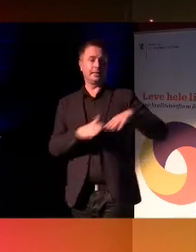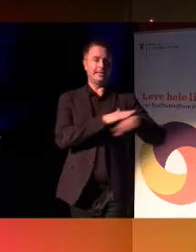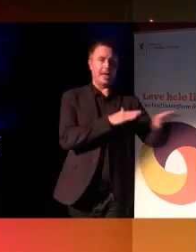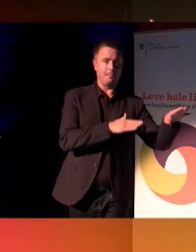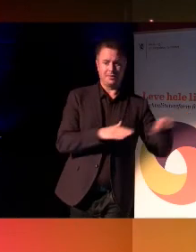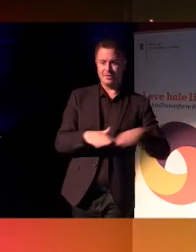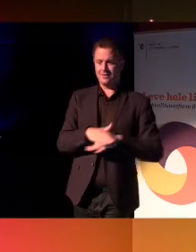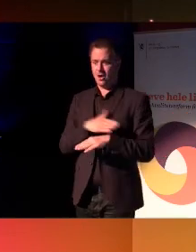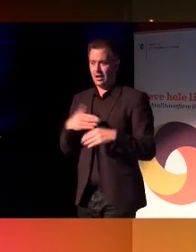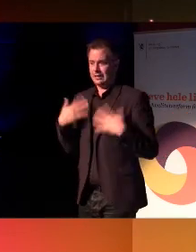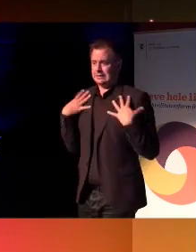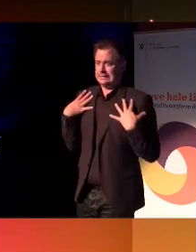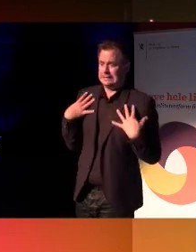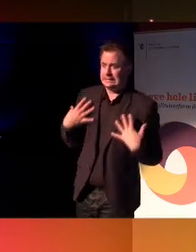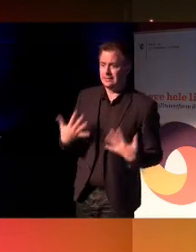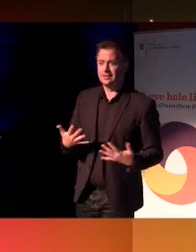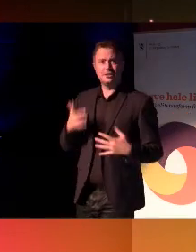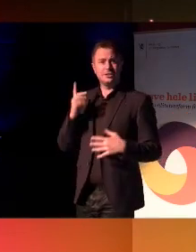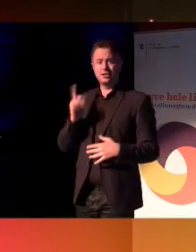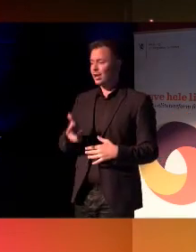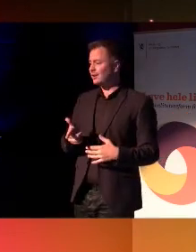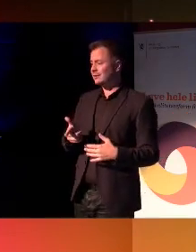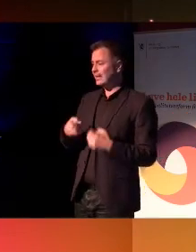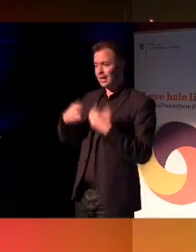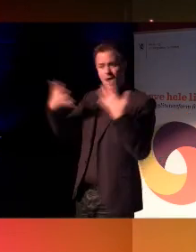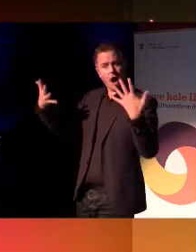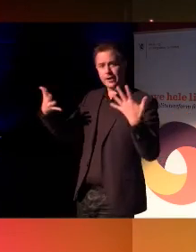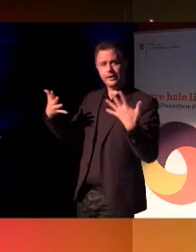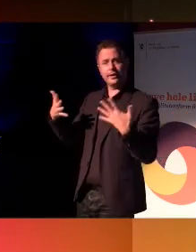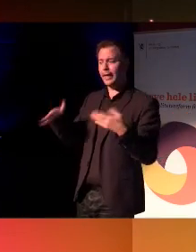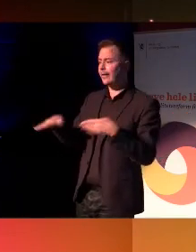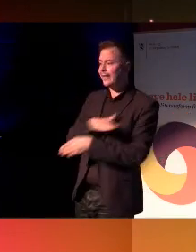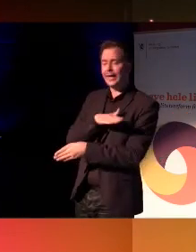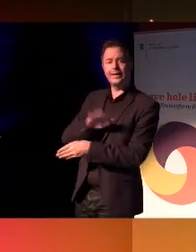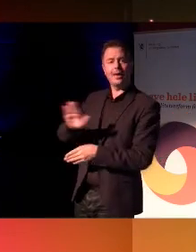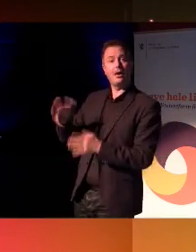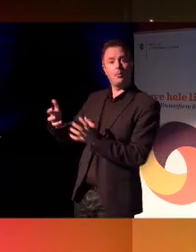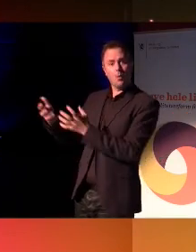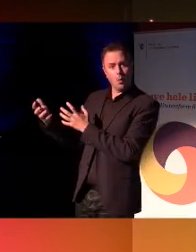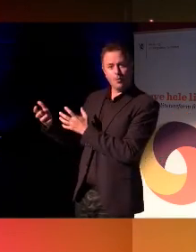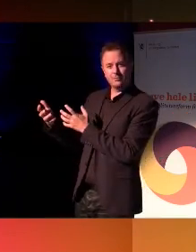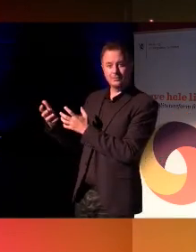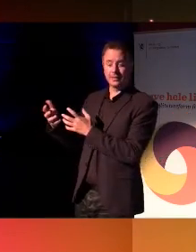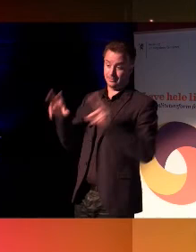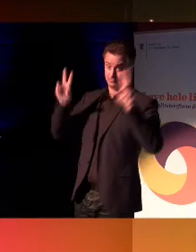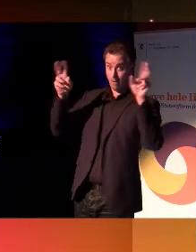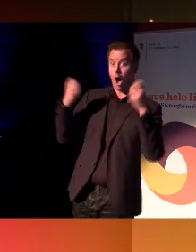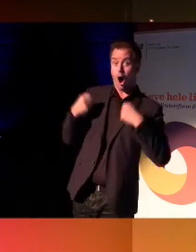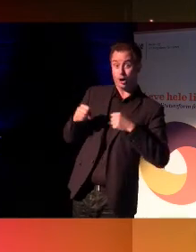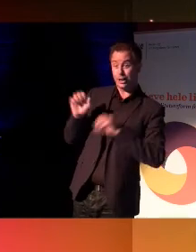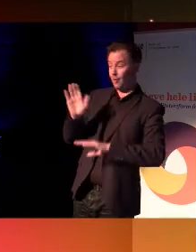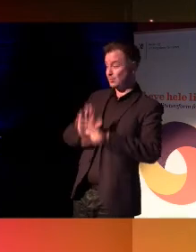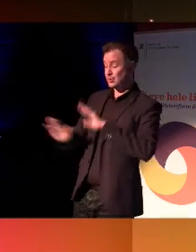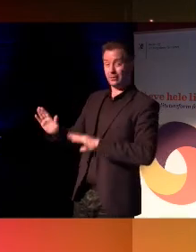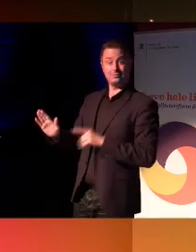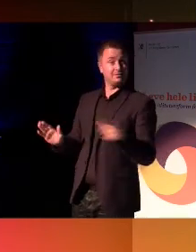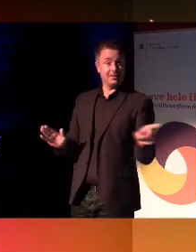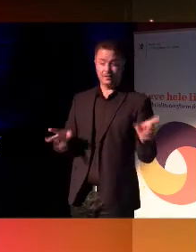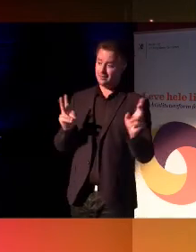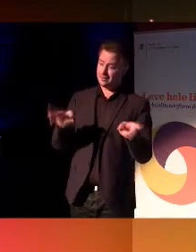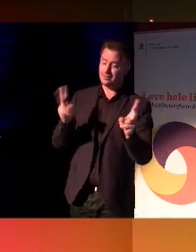arbeidslisten, det noe som heter aktiv omsorg. Men vi klarer ikke utføre det, fordi at det andre ting som vi gjerne må skyve